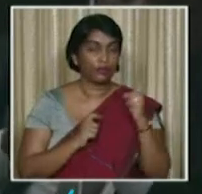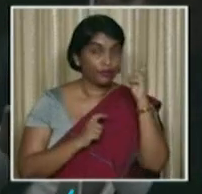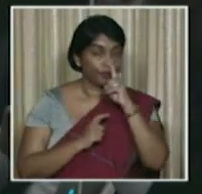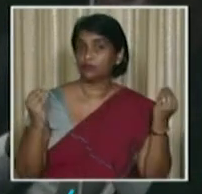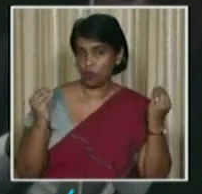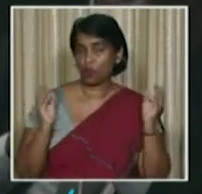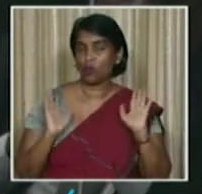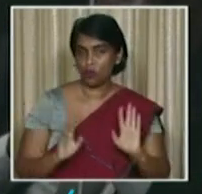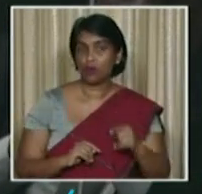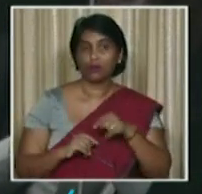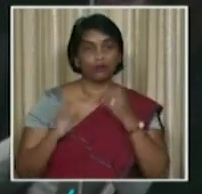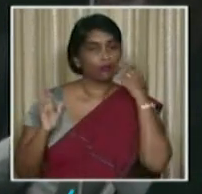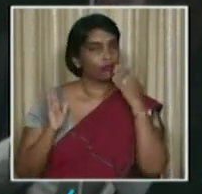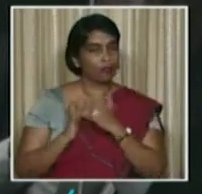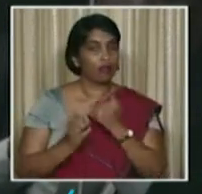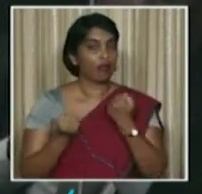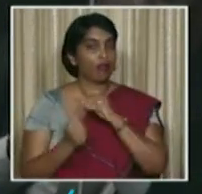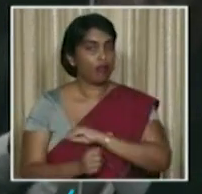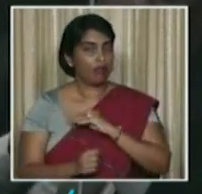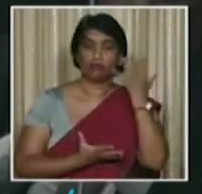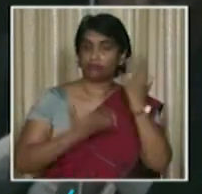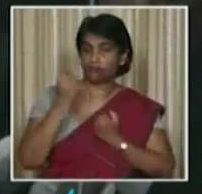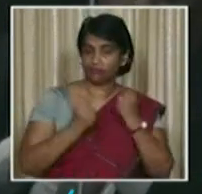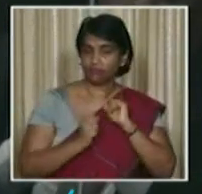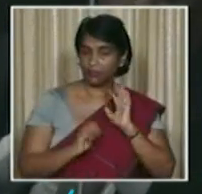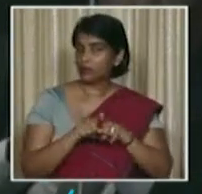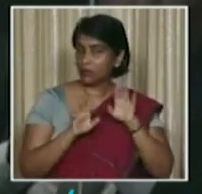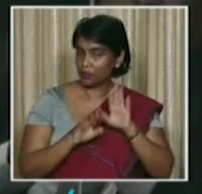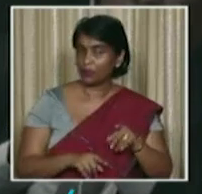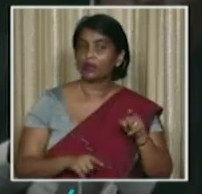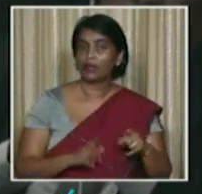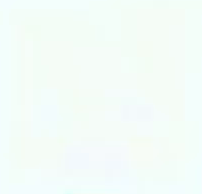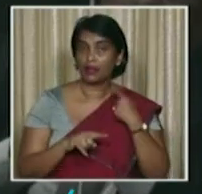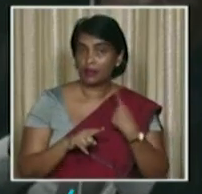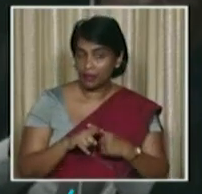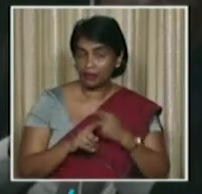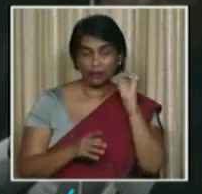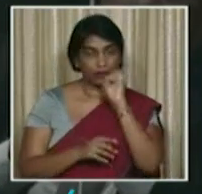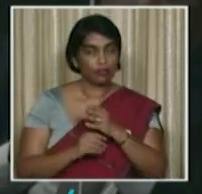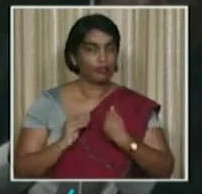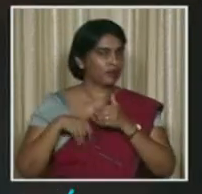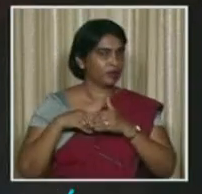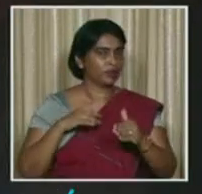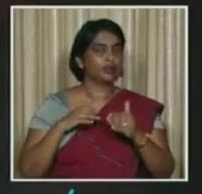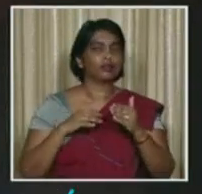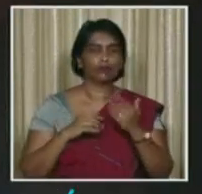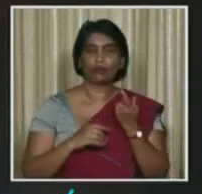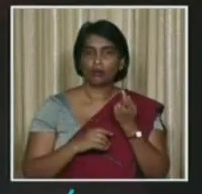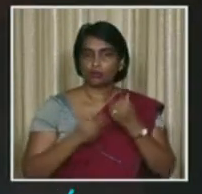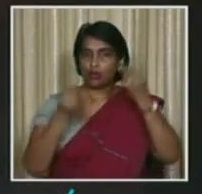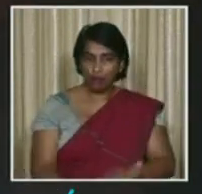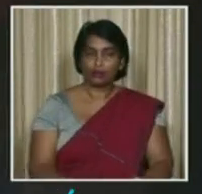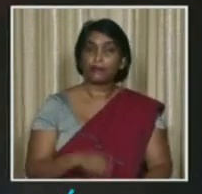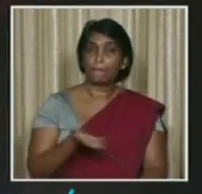ජයගත යුතුයි. ඒ සඳහා වූ ආදායම් මාර්ග වැඩි කරගත යුතුයි. ඒ සඳහා වූ මදු පැනවීම වැඩි කර ගන්නට වෙනවා. ආර්ථිකයේ බංකොලොත්